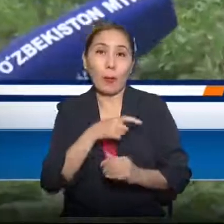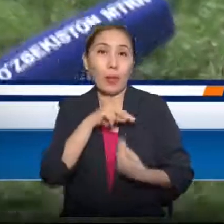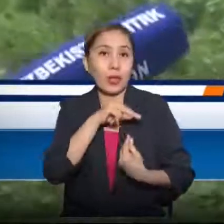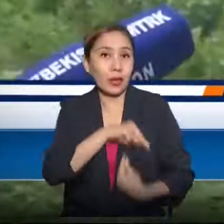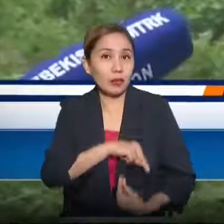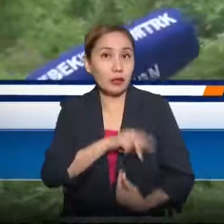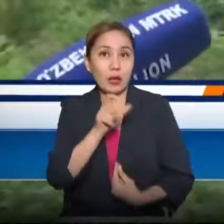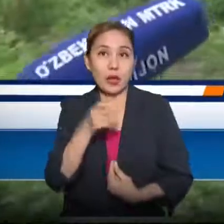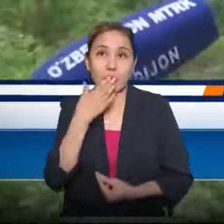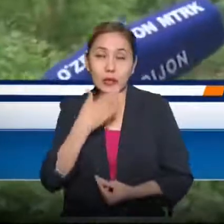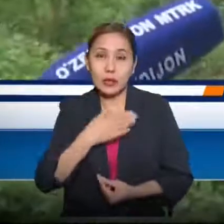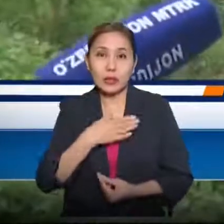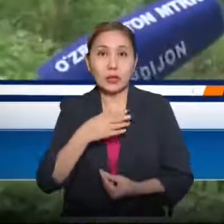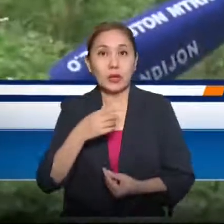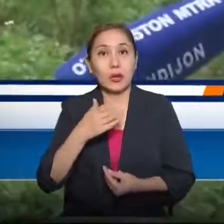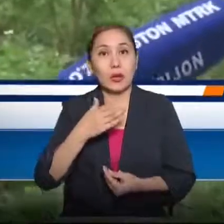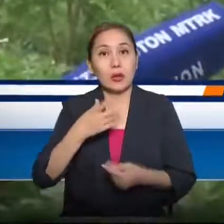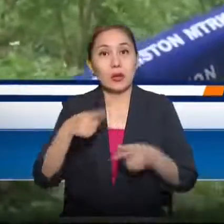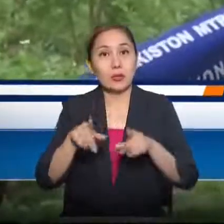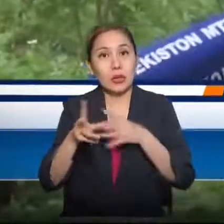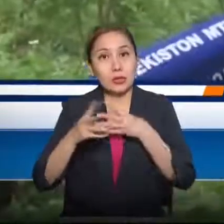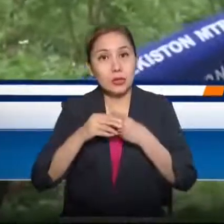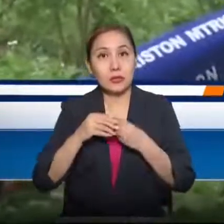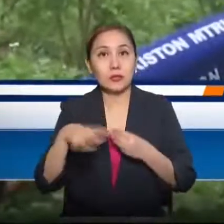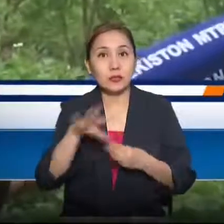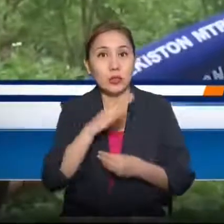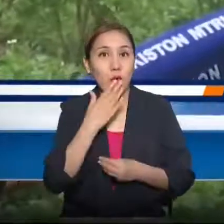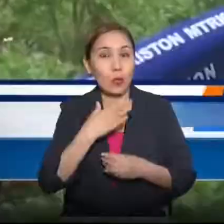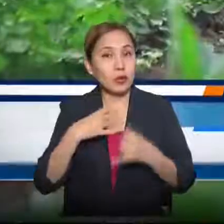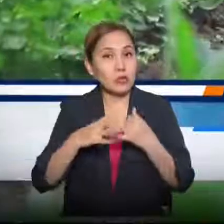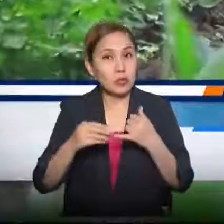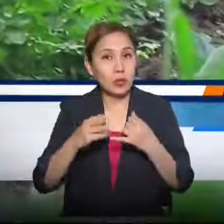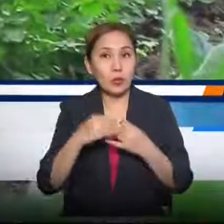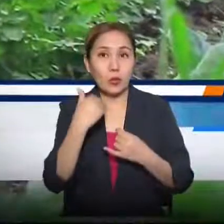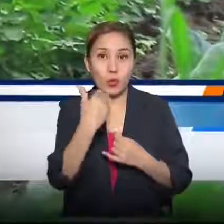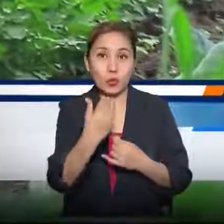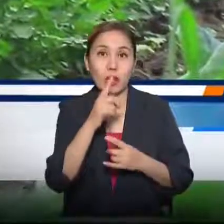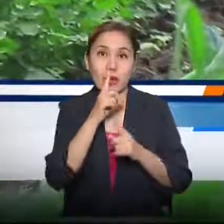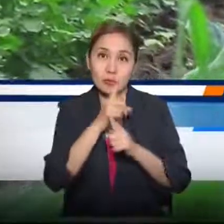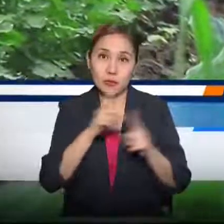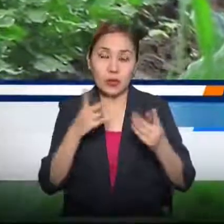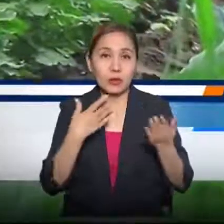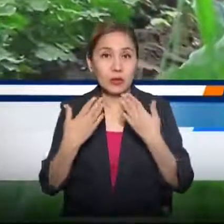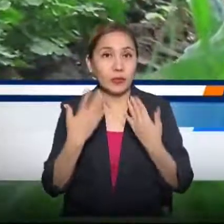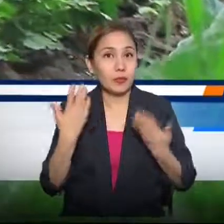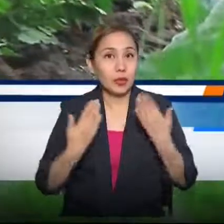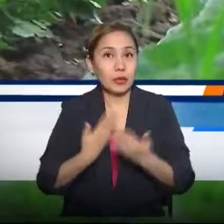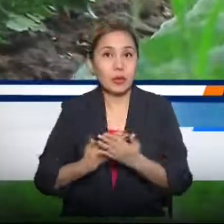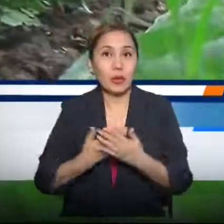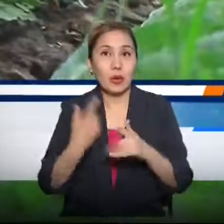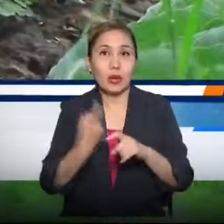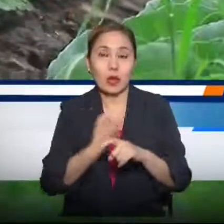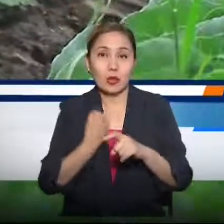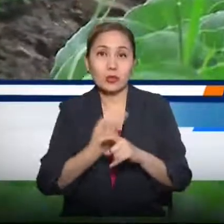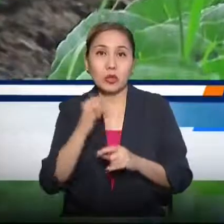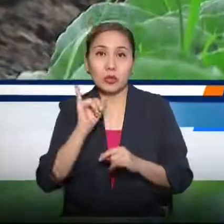Я не ошибусь, если я скажу, что наши односельчане очень любят землю. У них к ней особое отношение. Вот, к примеру, если взять картошку.